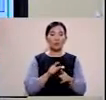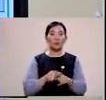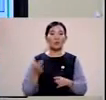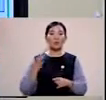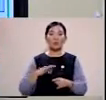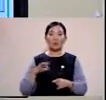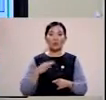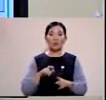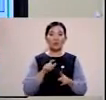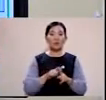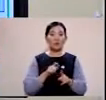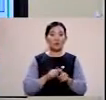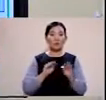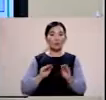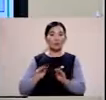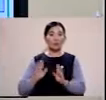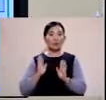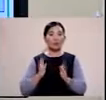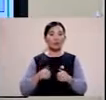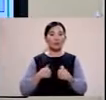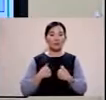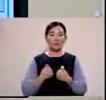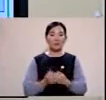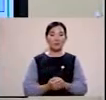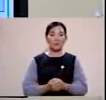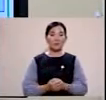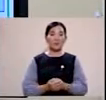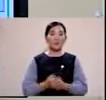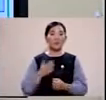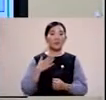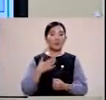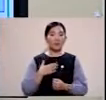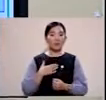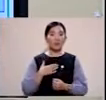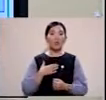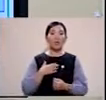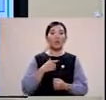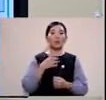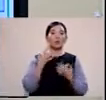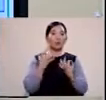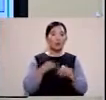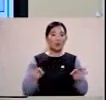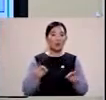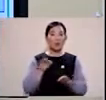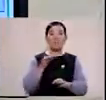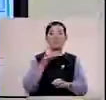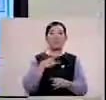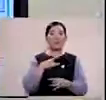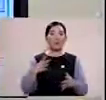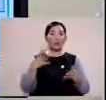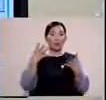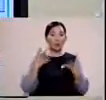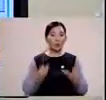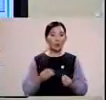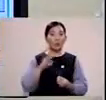foydalanib, gaplar tuzishga harakat qilamiz. Biz mustaqillik bayrami kuni